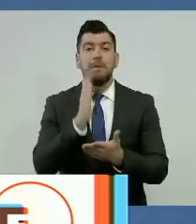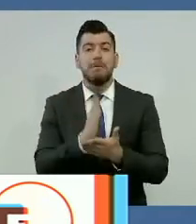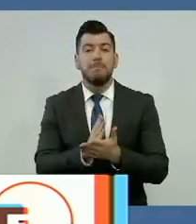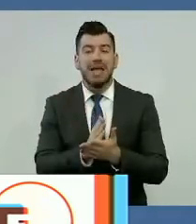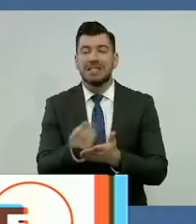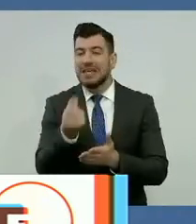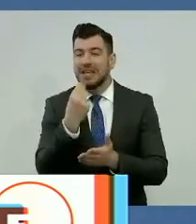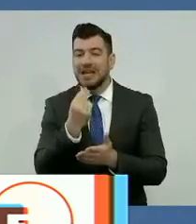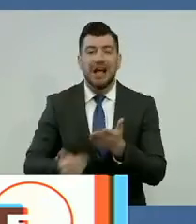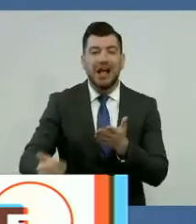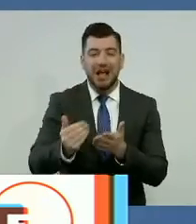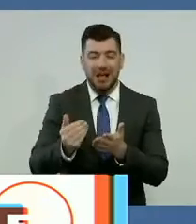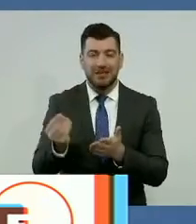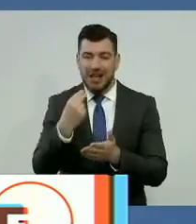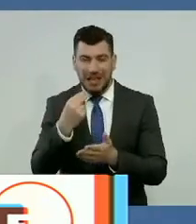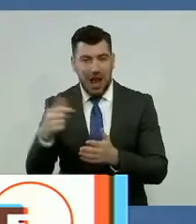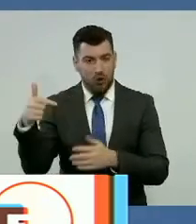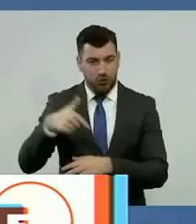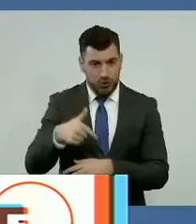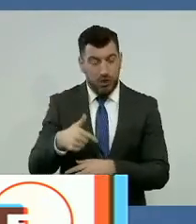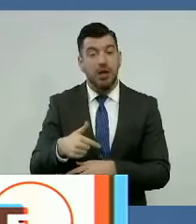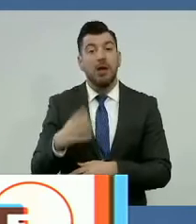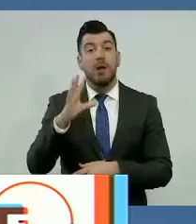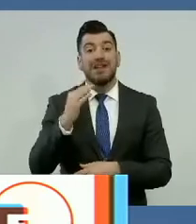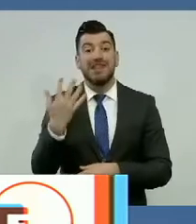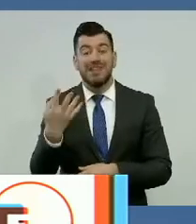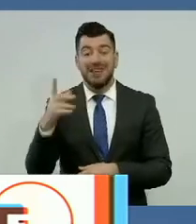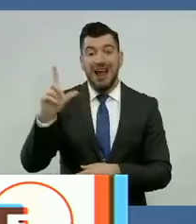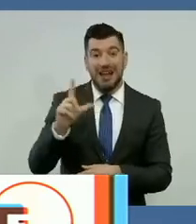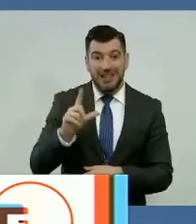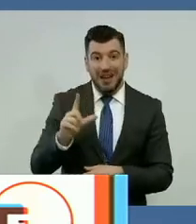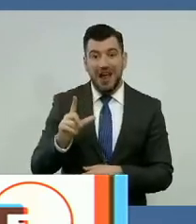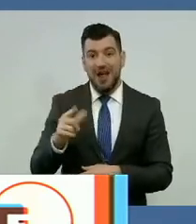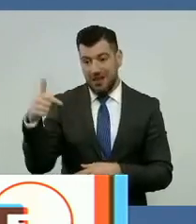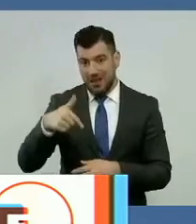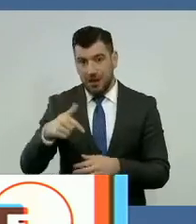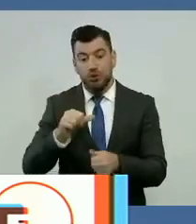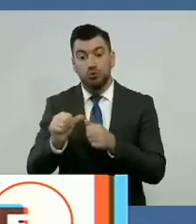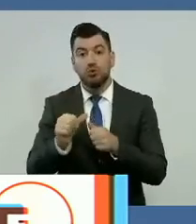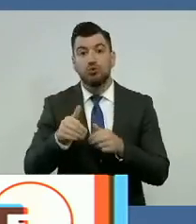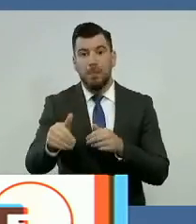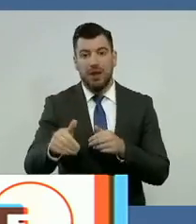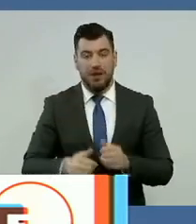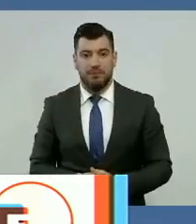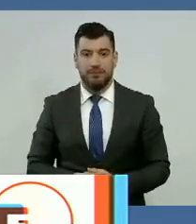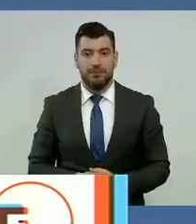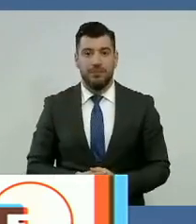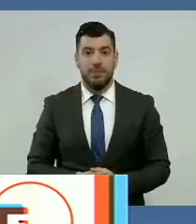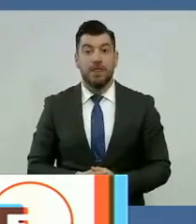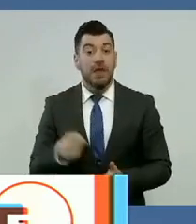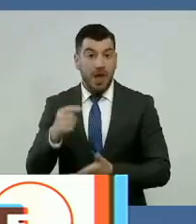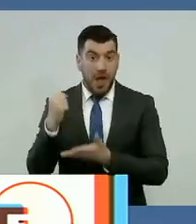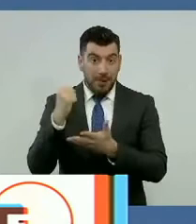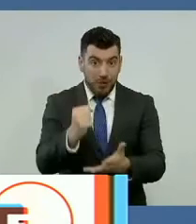στα 54 λίτρα καυσίμου τον μήνα. Συνεπώς, η επιδότηση είναι σημαντική,